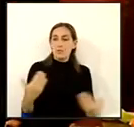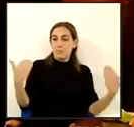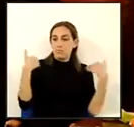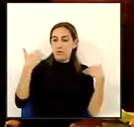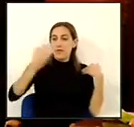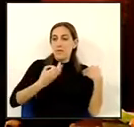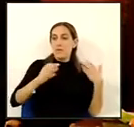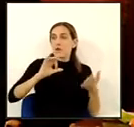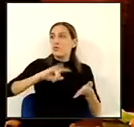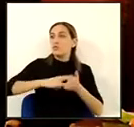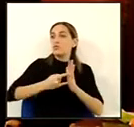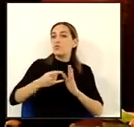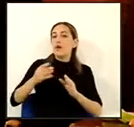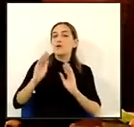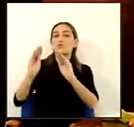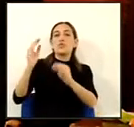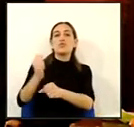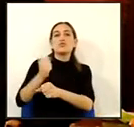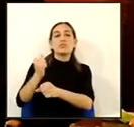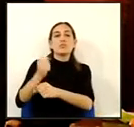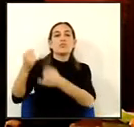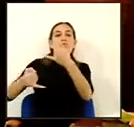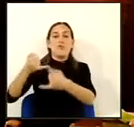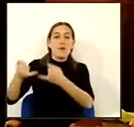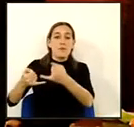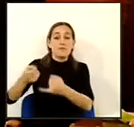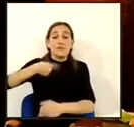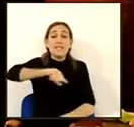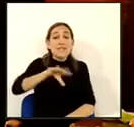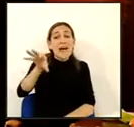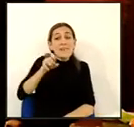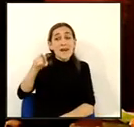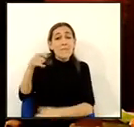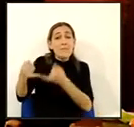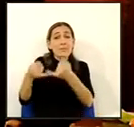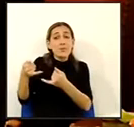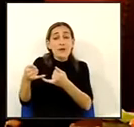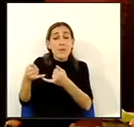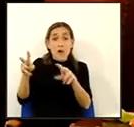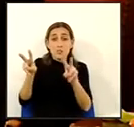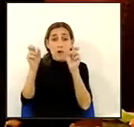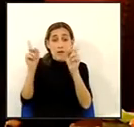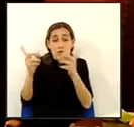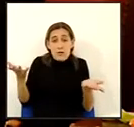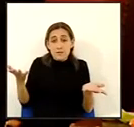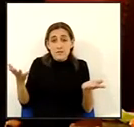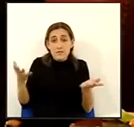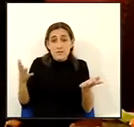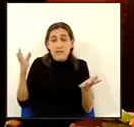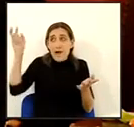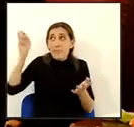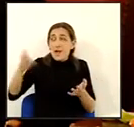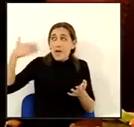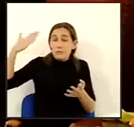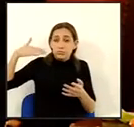laborals dels treballadors del sector carni. En aquest sentit, entenem que aquesta problemàtica no és nova d'ara, sinó que s'està arrastrant des de fa